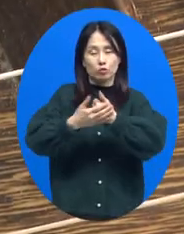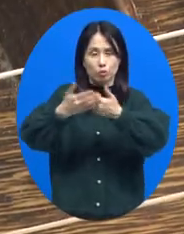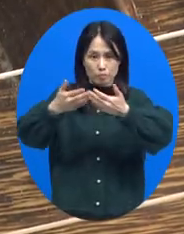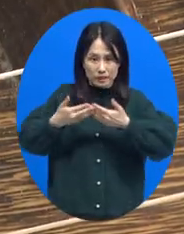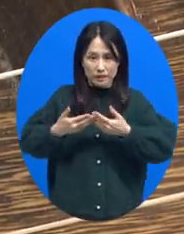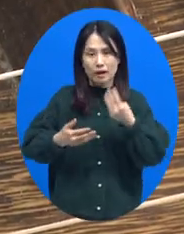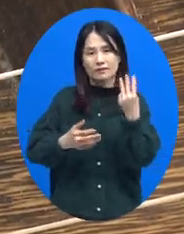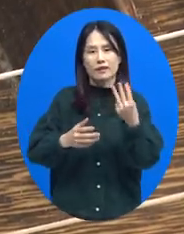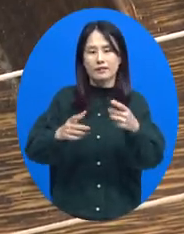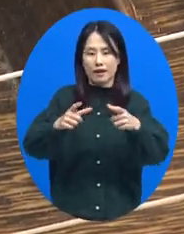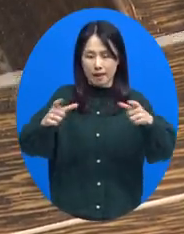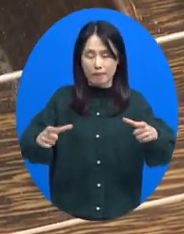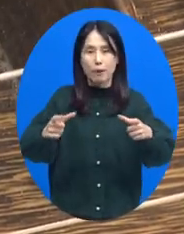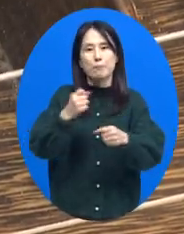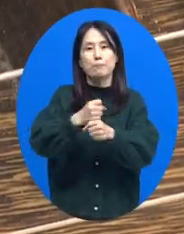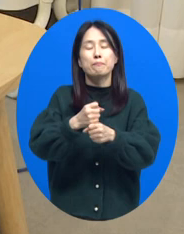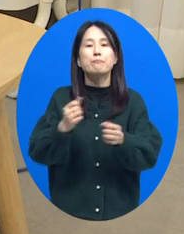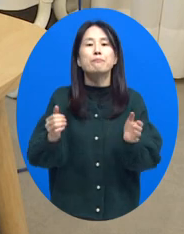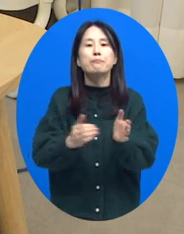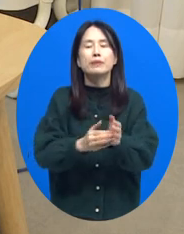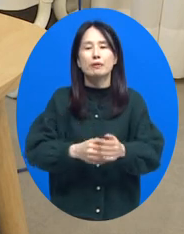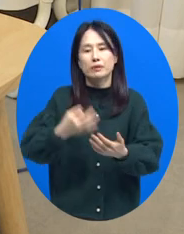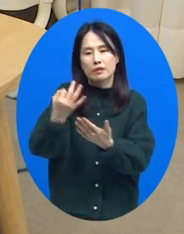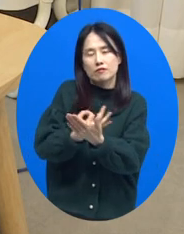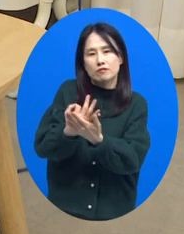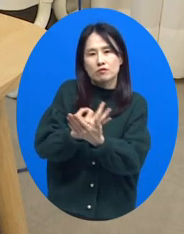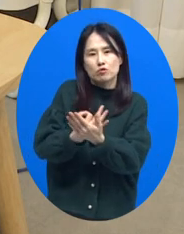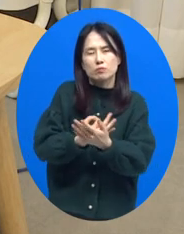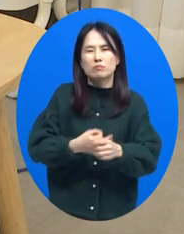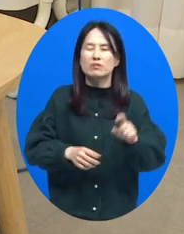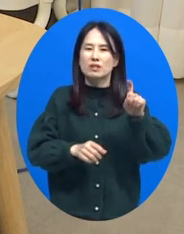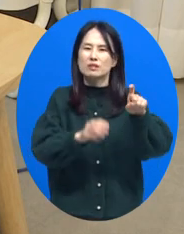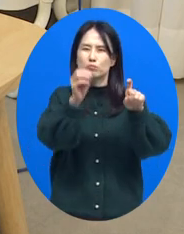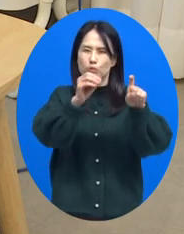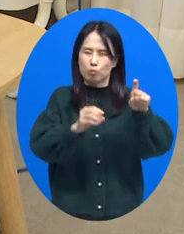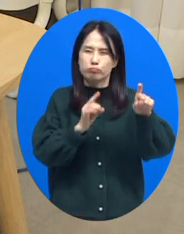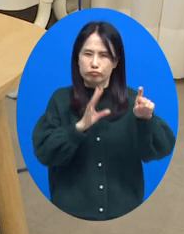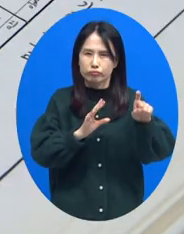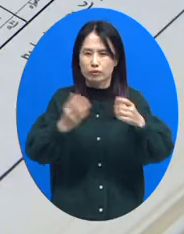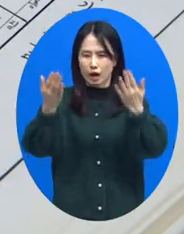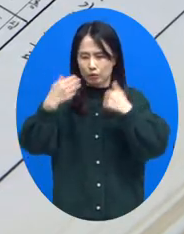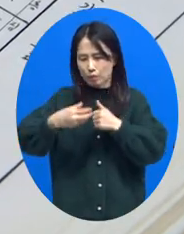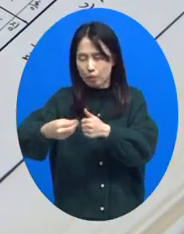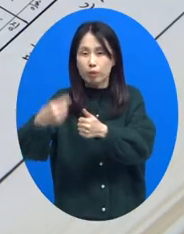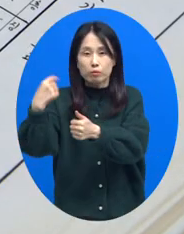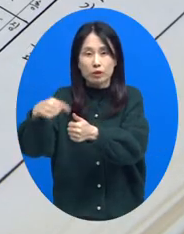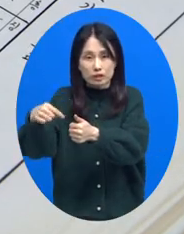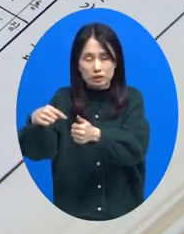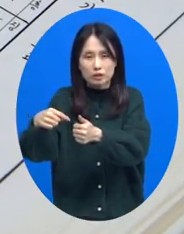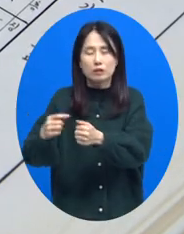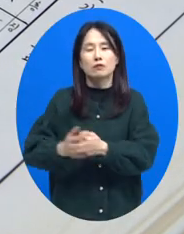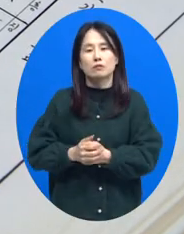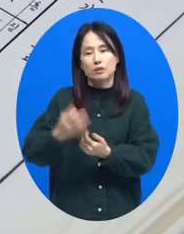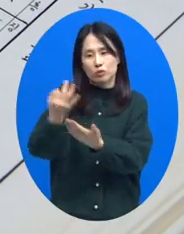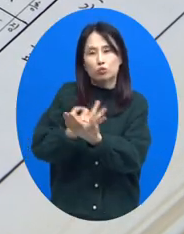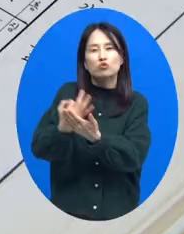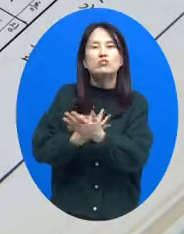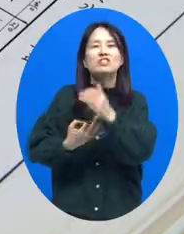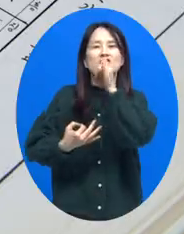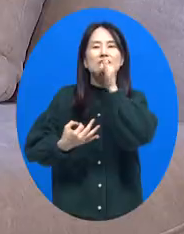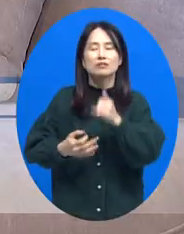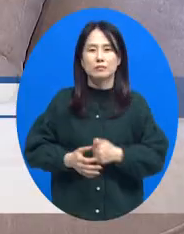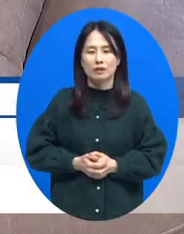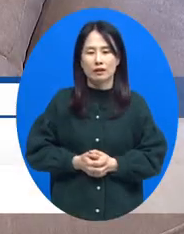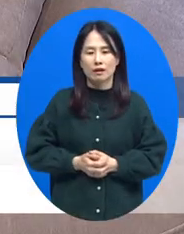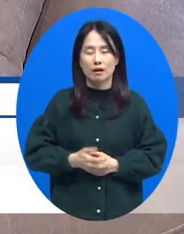3장의 앨범을 냈습니다 공연으로 버는 수입은 전체 10% 정도 학교에서 강사를 하며 음악 활동을 이어가고 있습니다